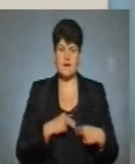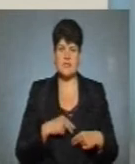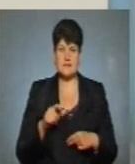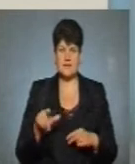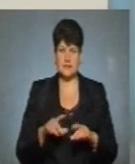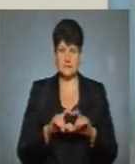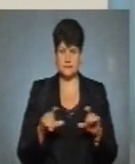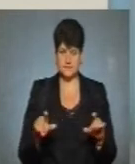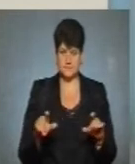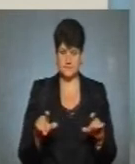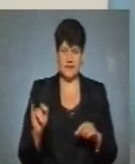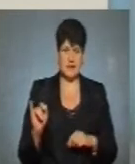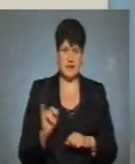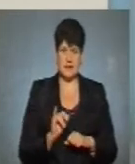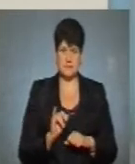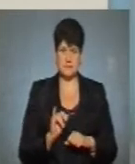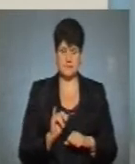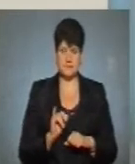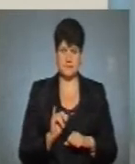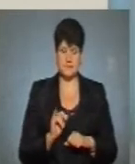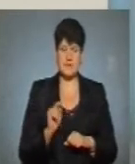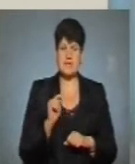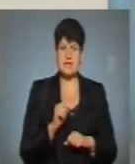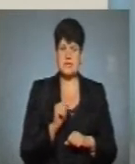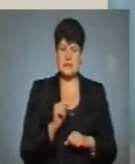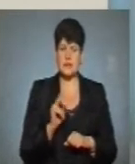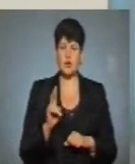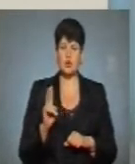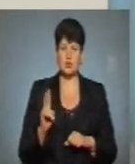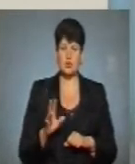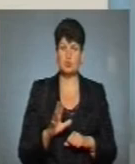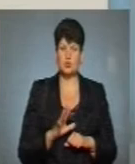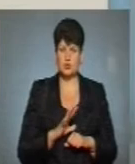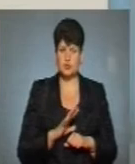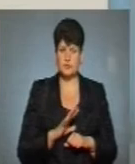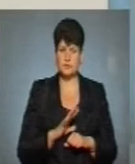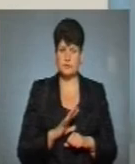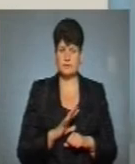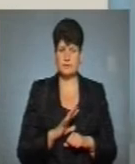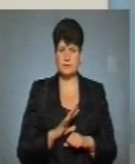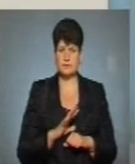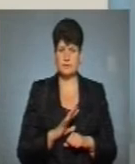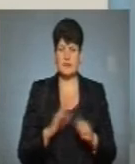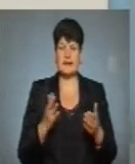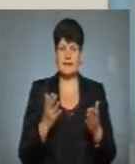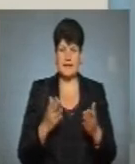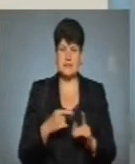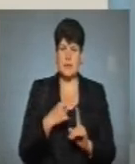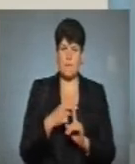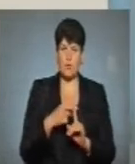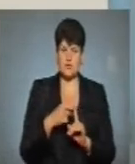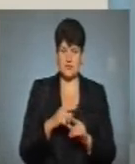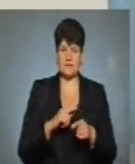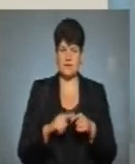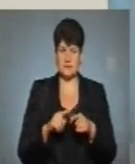установ. І з тих, хто був десь позитивно